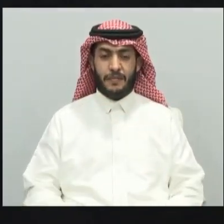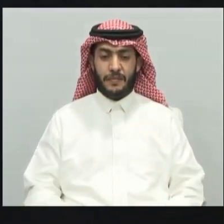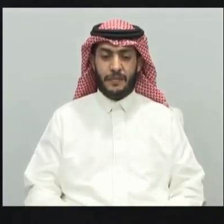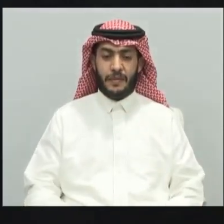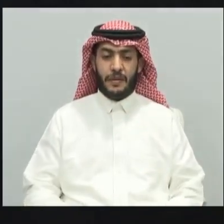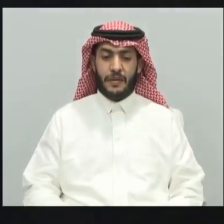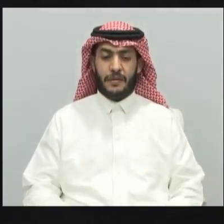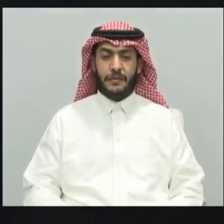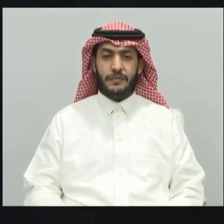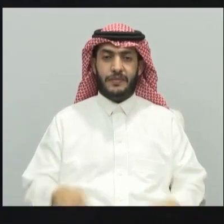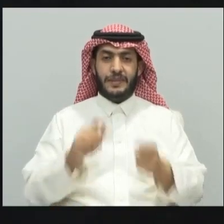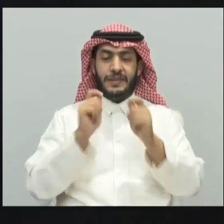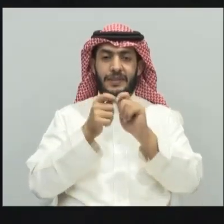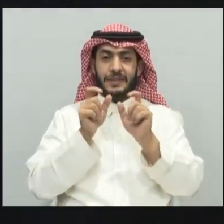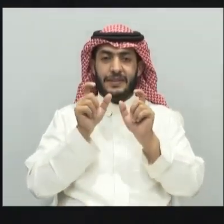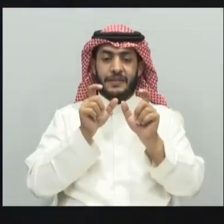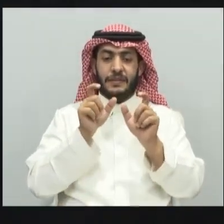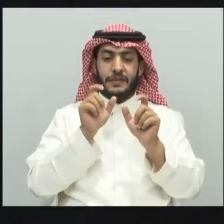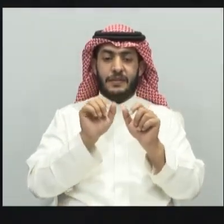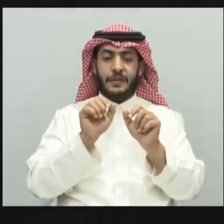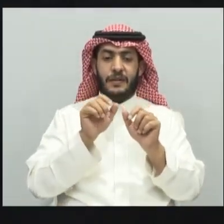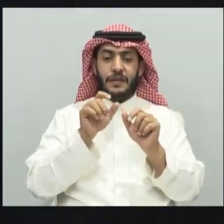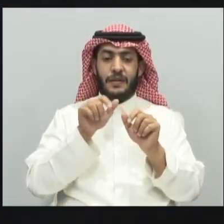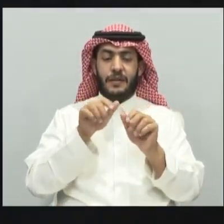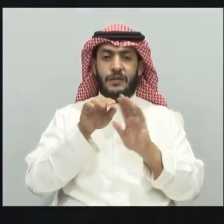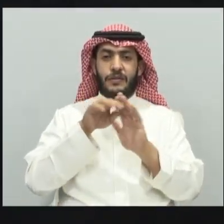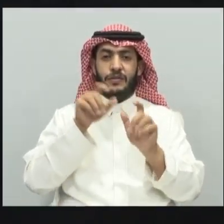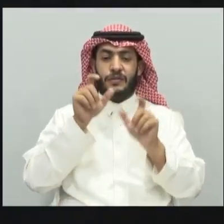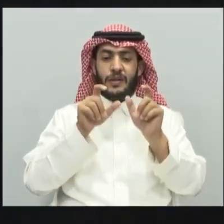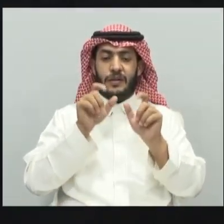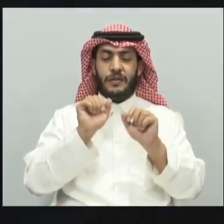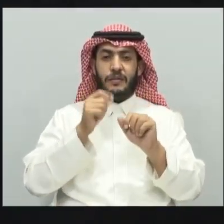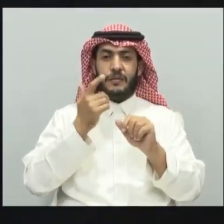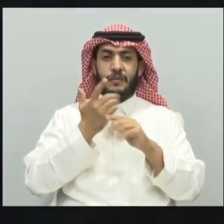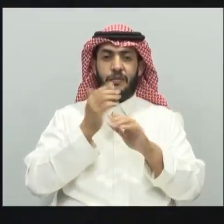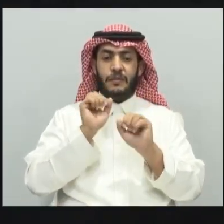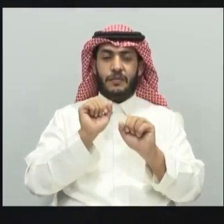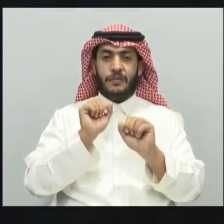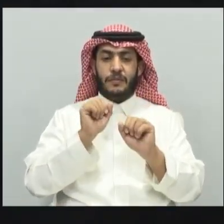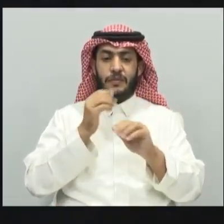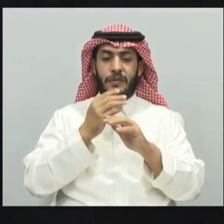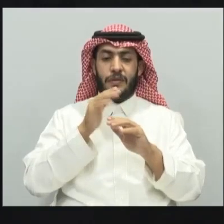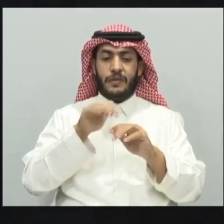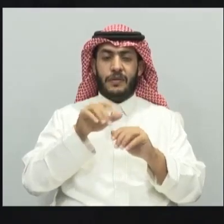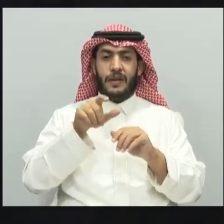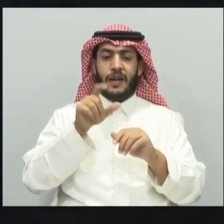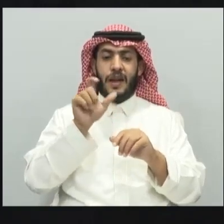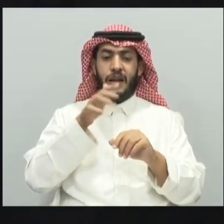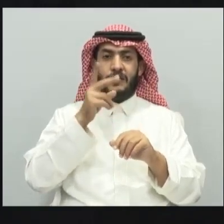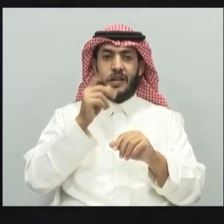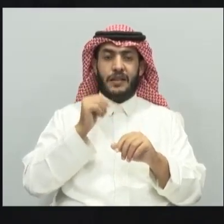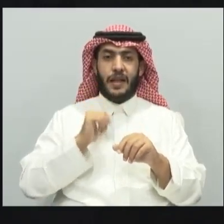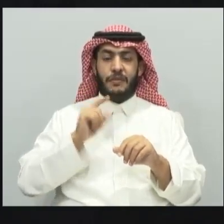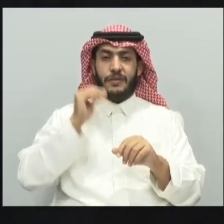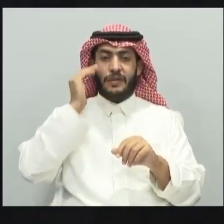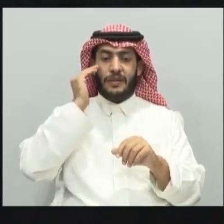الله تعالى وصيانتهم لان يقعوا او ينسبوا الى شخص لم لم يقم به هنا هذا النشاط ايها الطلاب